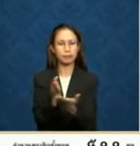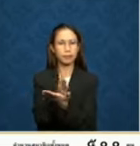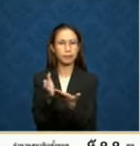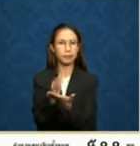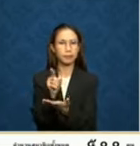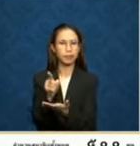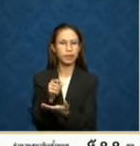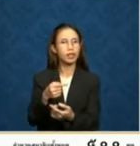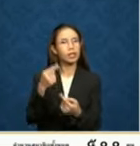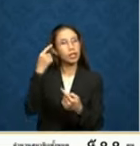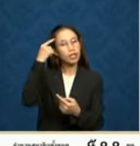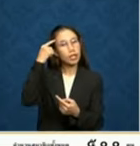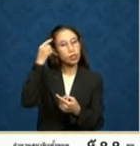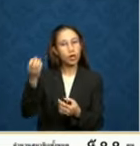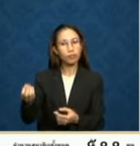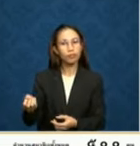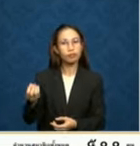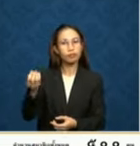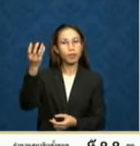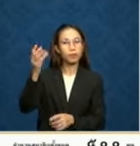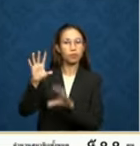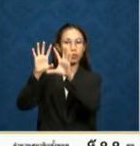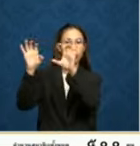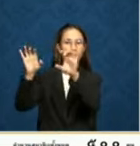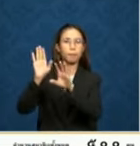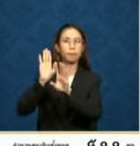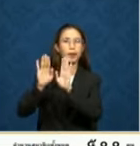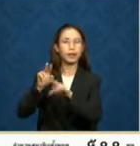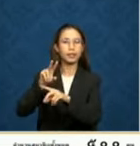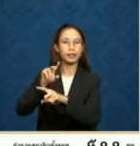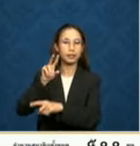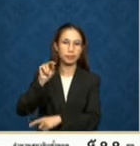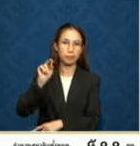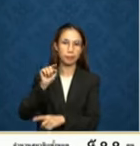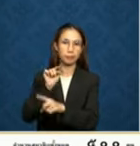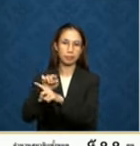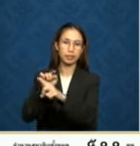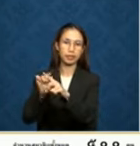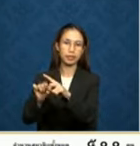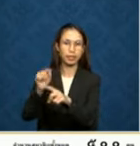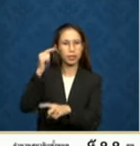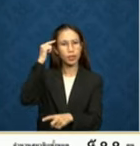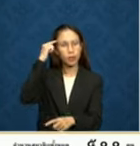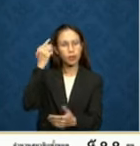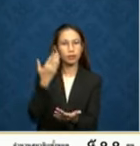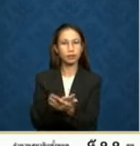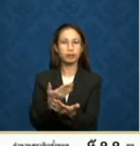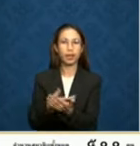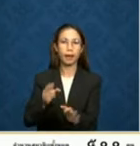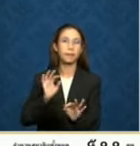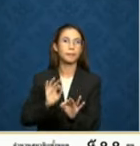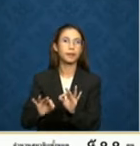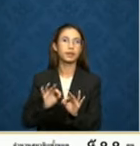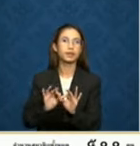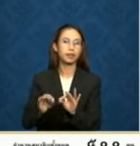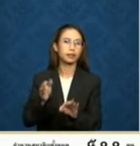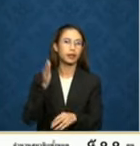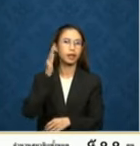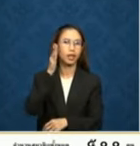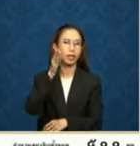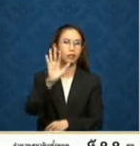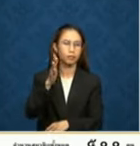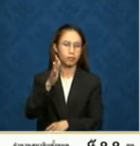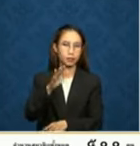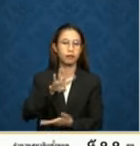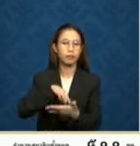เราจะขึ้น Public Cloud ได้แเรา 30%ซึ่งกจะไม่ได้ช่วยเรื่การประหยาติงบปมาณในระยะยาวอย่างที่นโยบายนี้ควรจะ